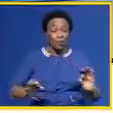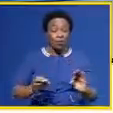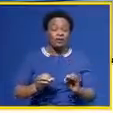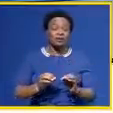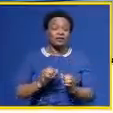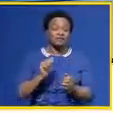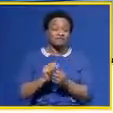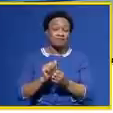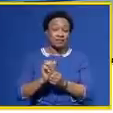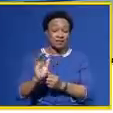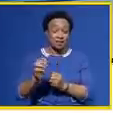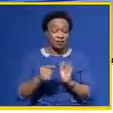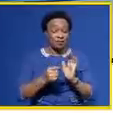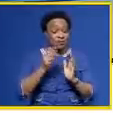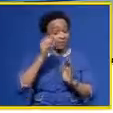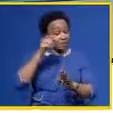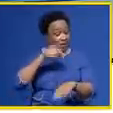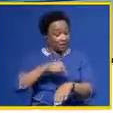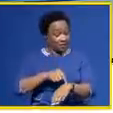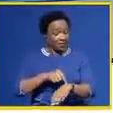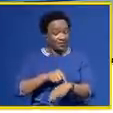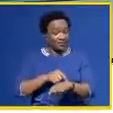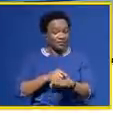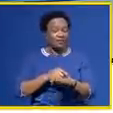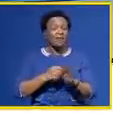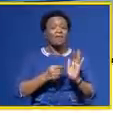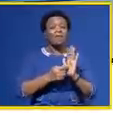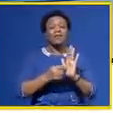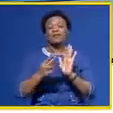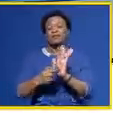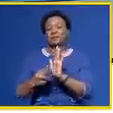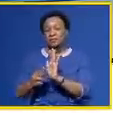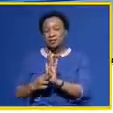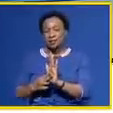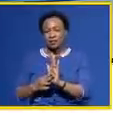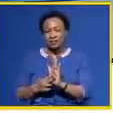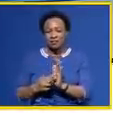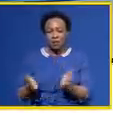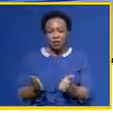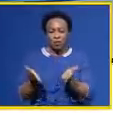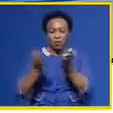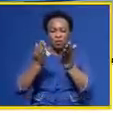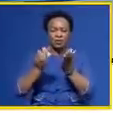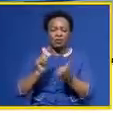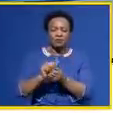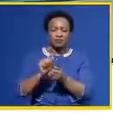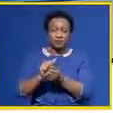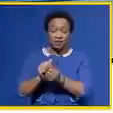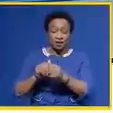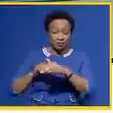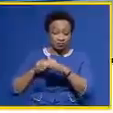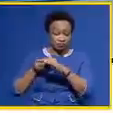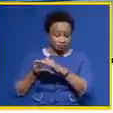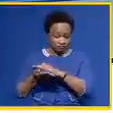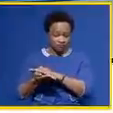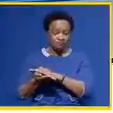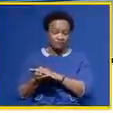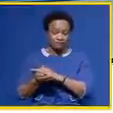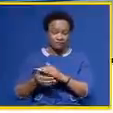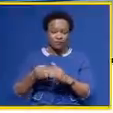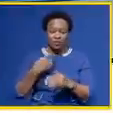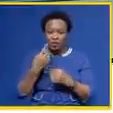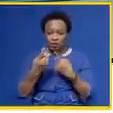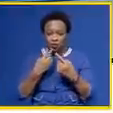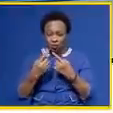wa maonyesho ya Sabasaba, ikiwemo kuweka promotion za bidhaa za visimbuzi. Akizungumza na Azam News, afisa mauzo